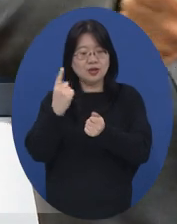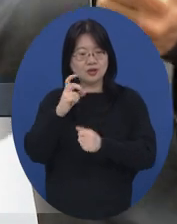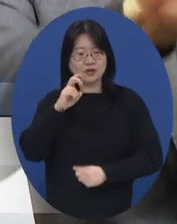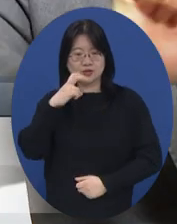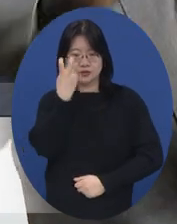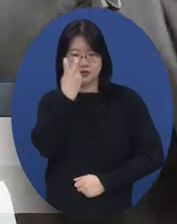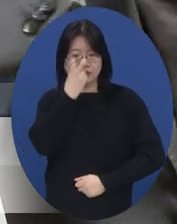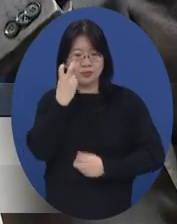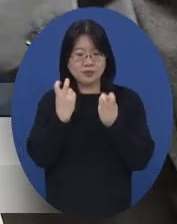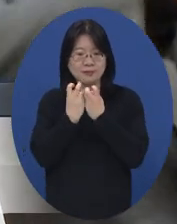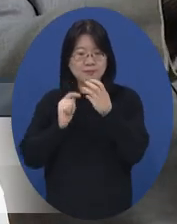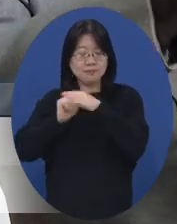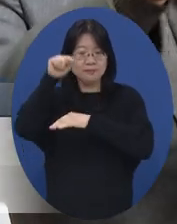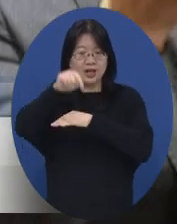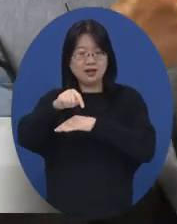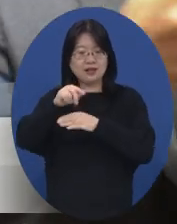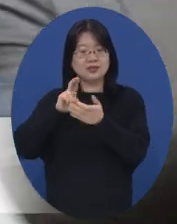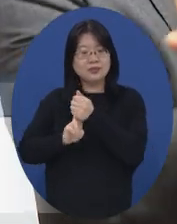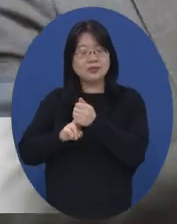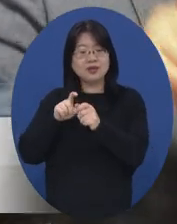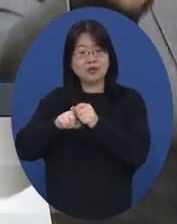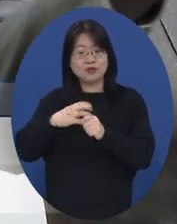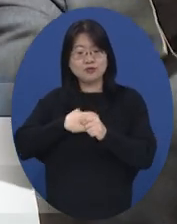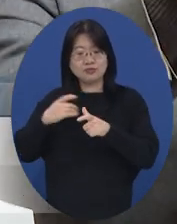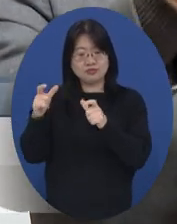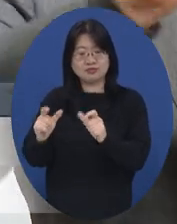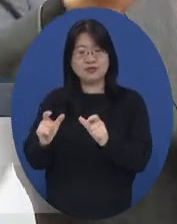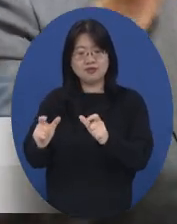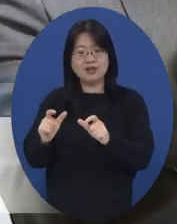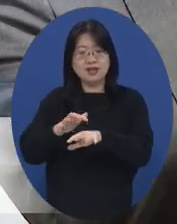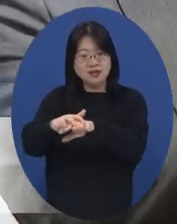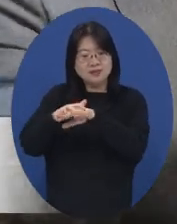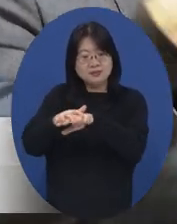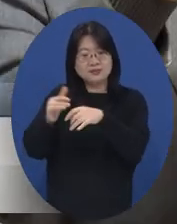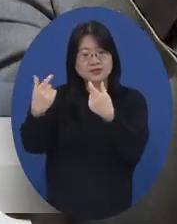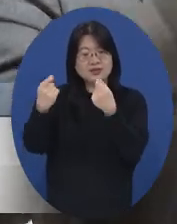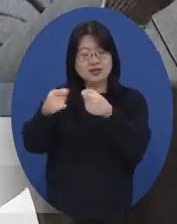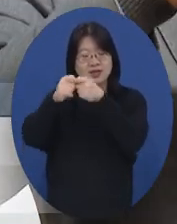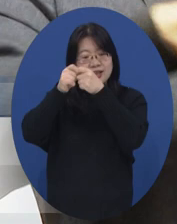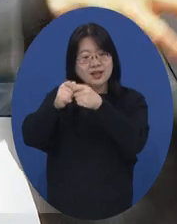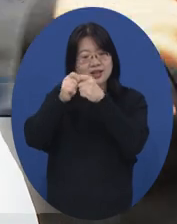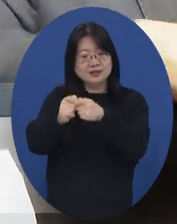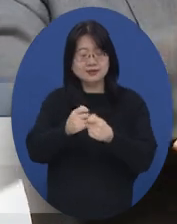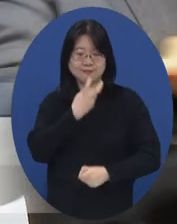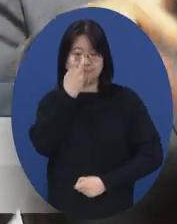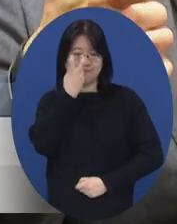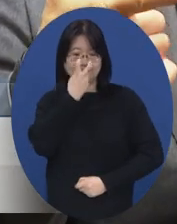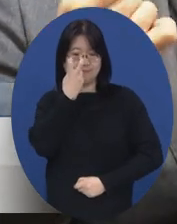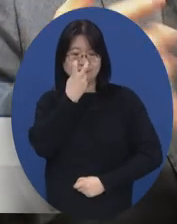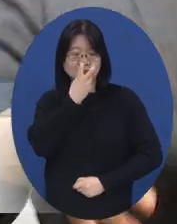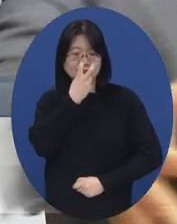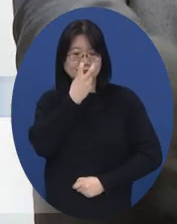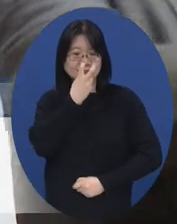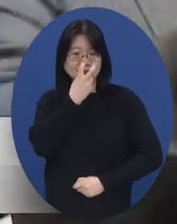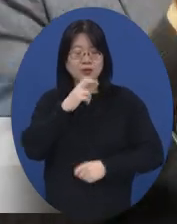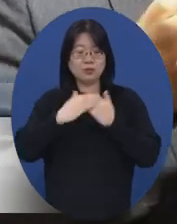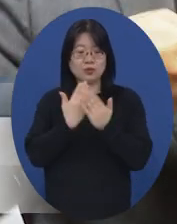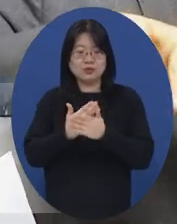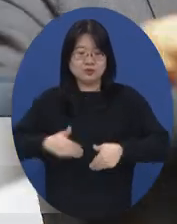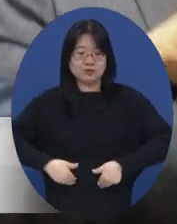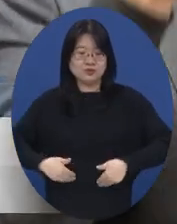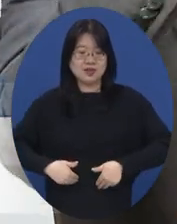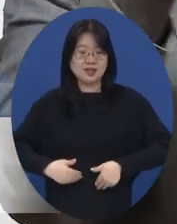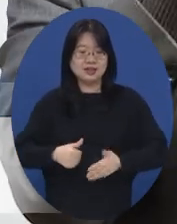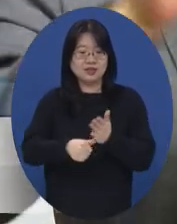추적 방식을 넘어서서 잠재적 위험 영역을 그물처럼 샅샅이 훑는 데 가용